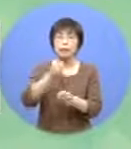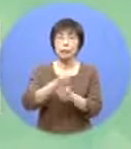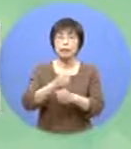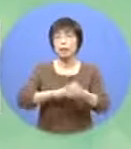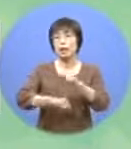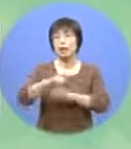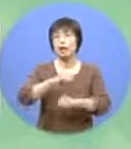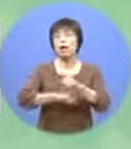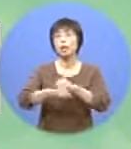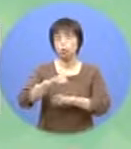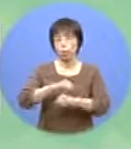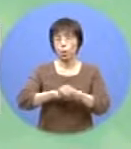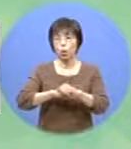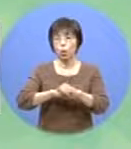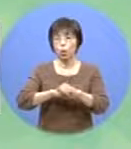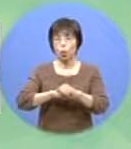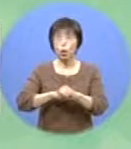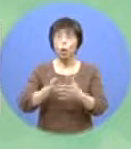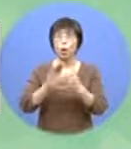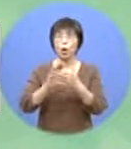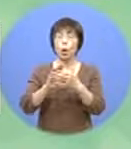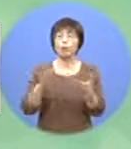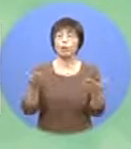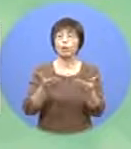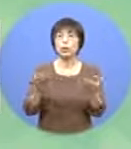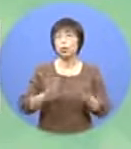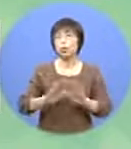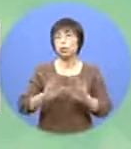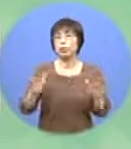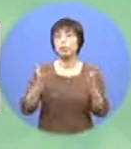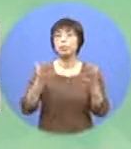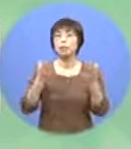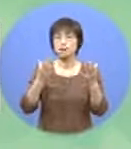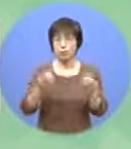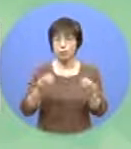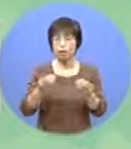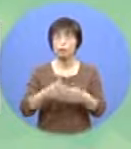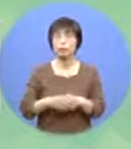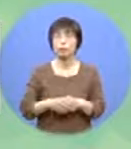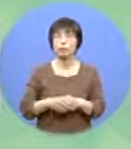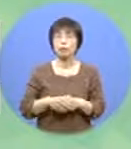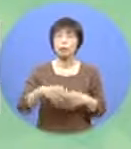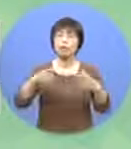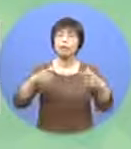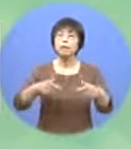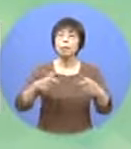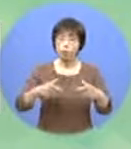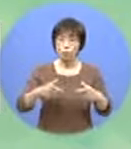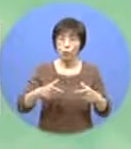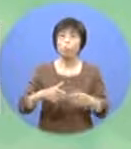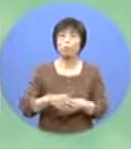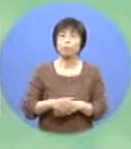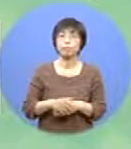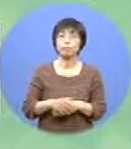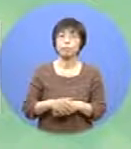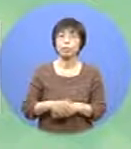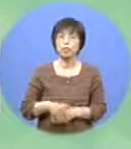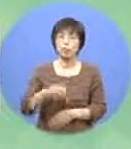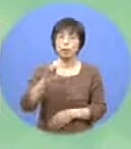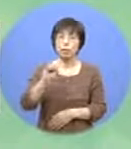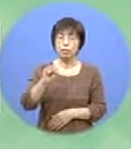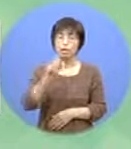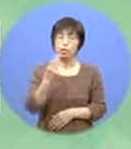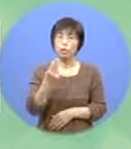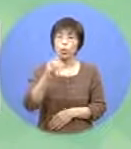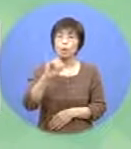動共同モデル事業を実施しております。地域で食べていた粘りが強くて甘くて美味しい里芋